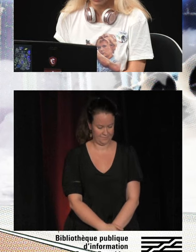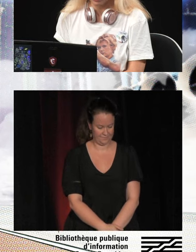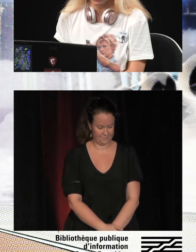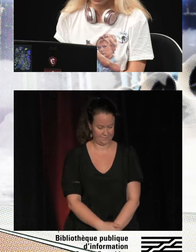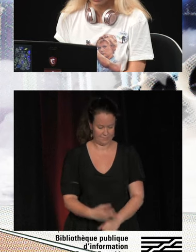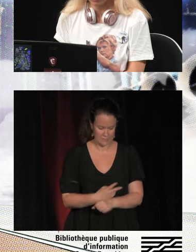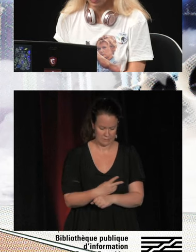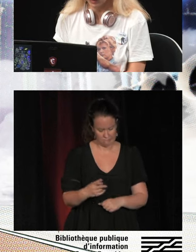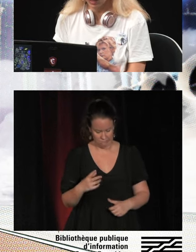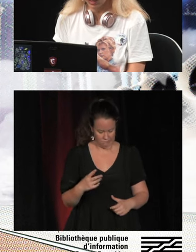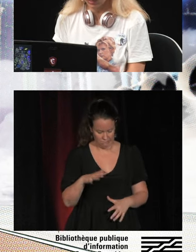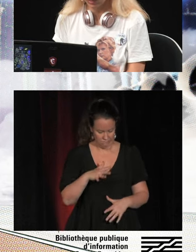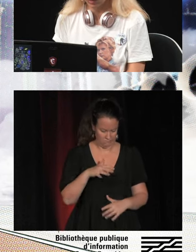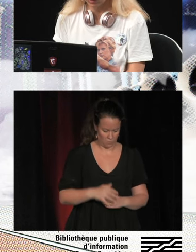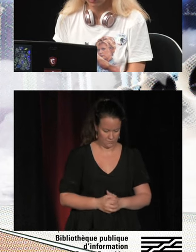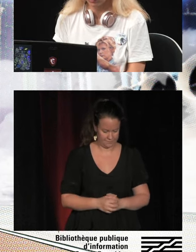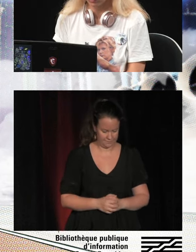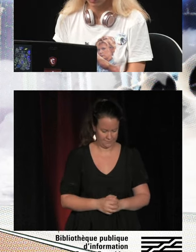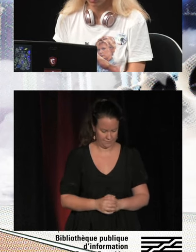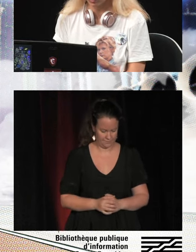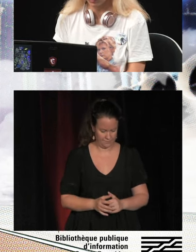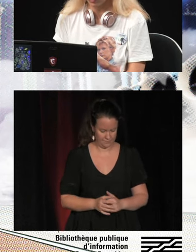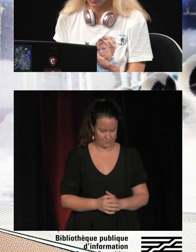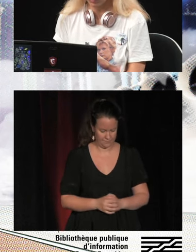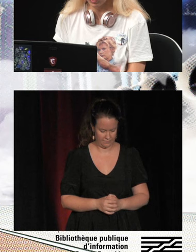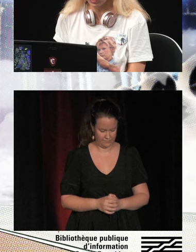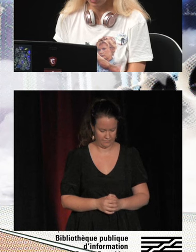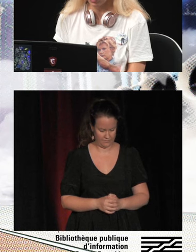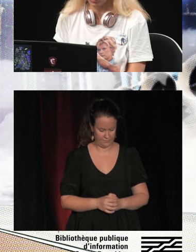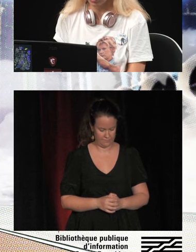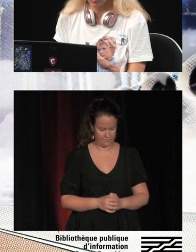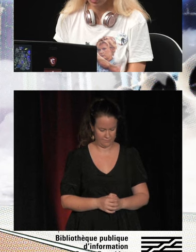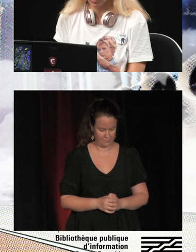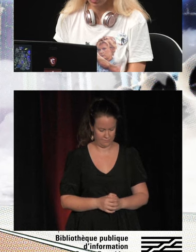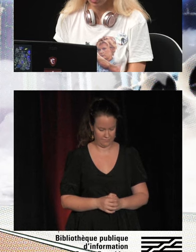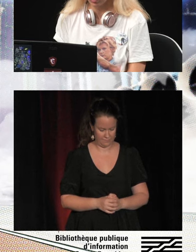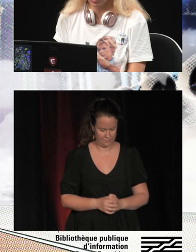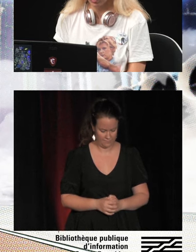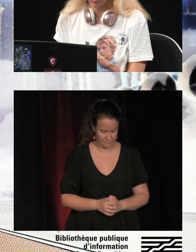Ça c'était pas malin, mais c'est pas grave. En vrai, ça se passe pas si mal. Hop.